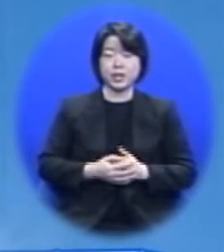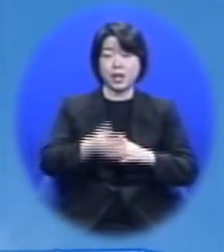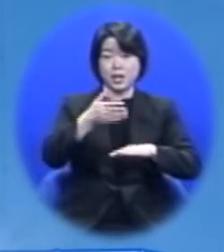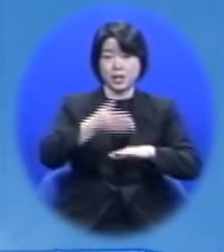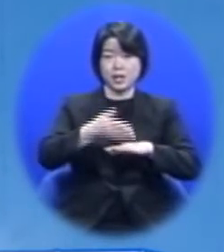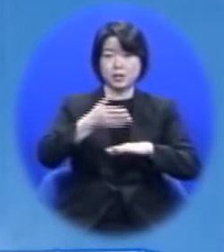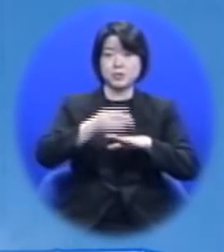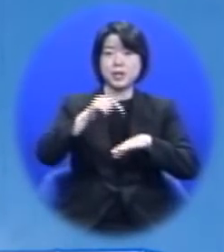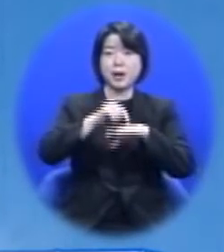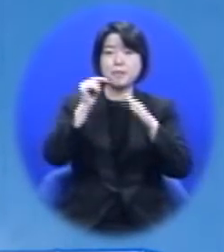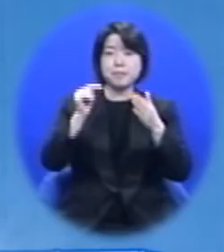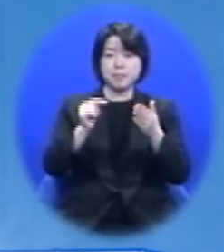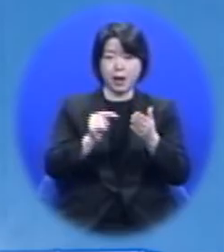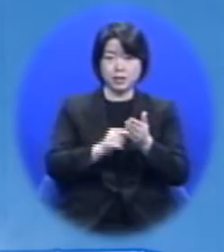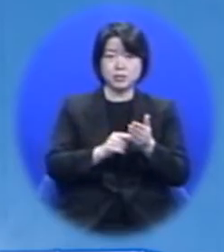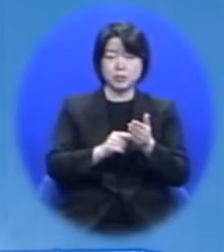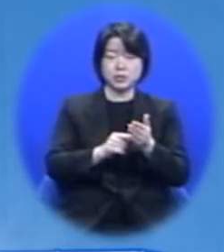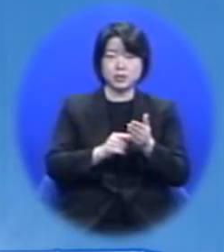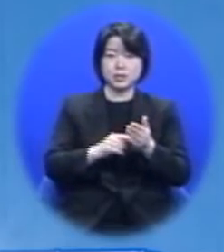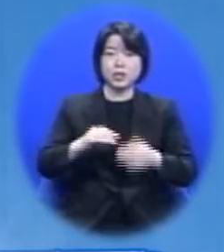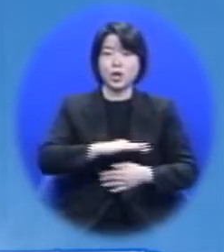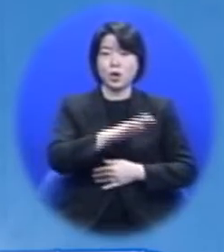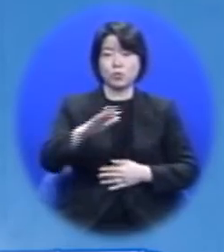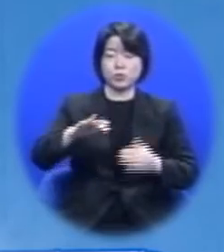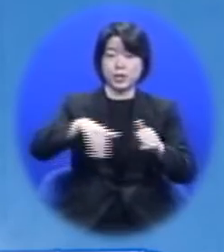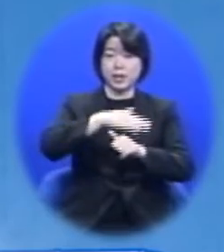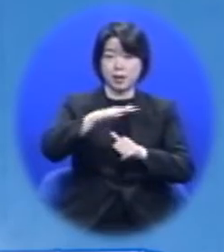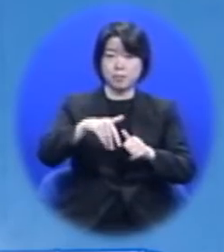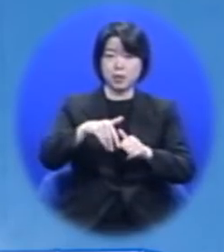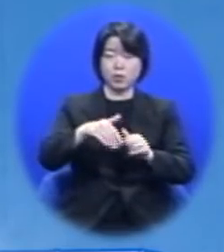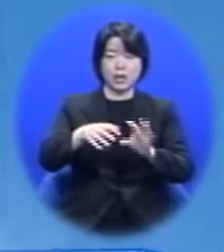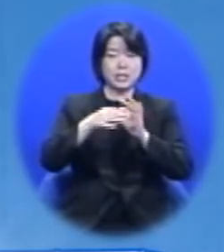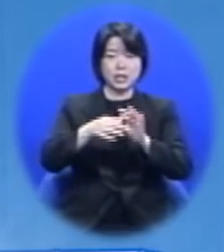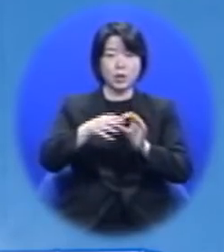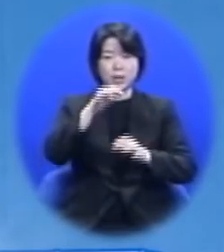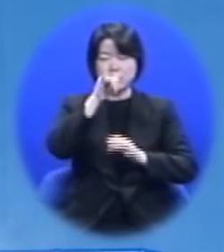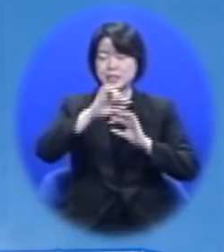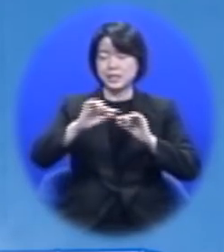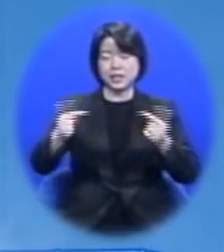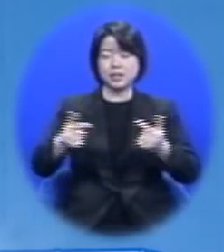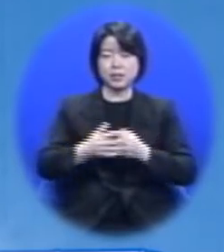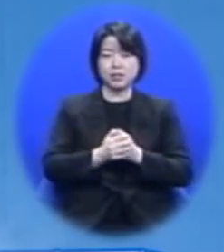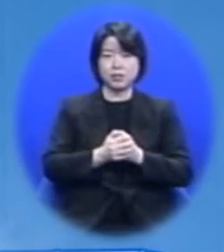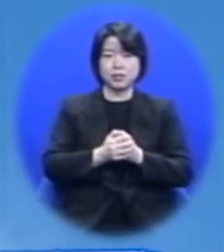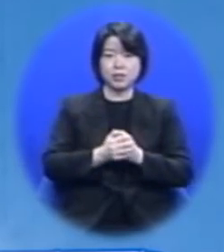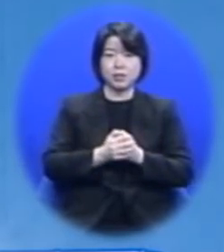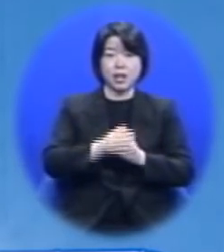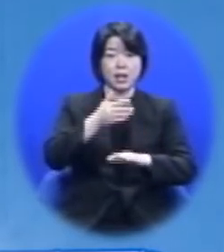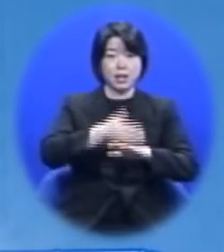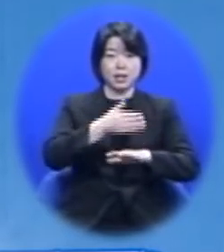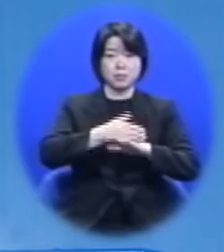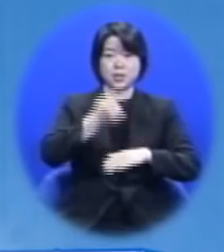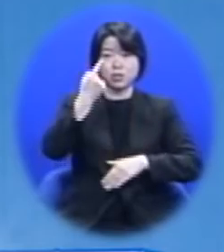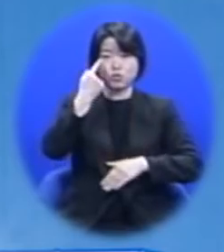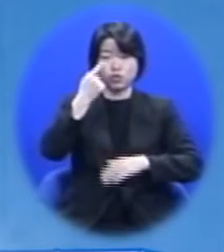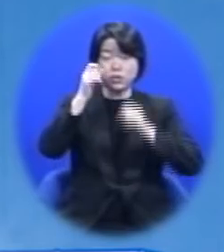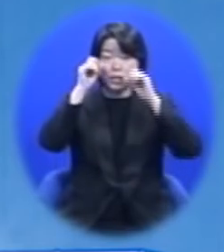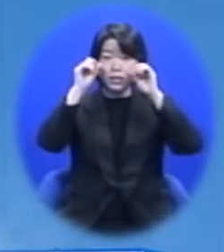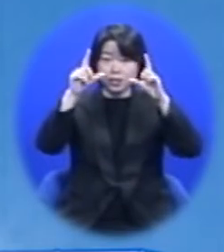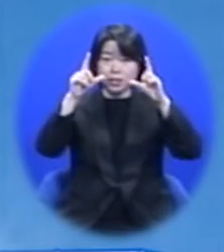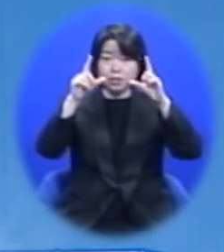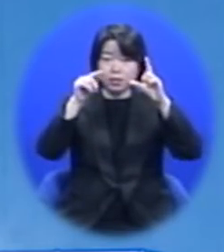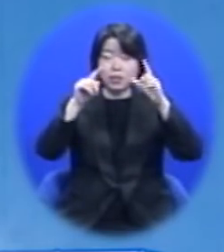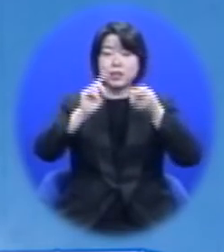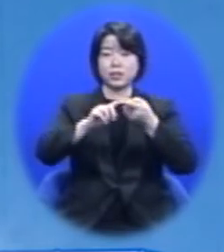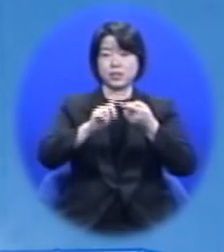감사한 마음은 우리 형편과 사실 상관이 있는 게 아닙니다. 감사의 눈이 뜨이는가와 관련이